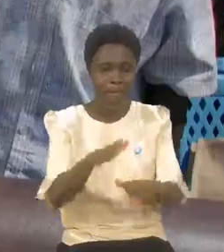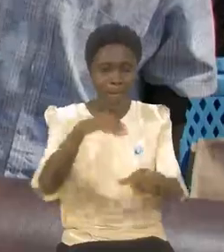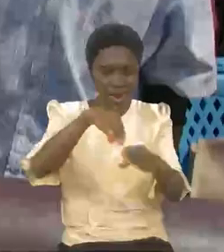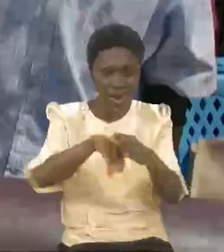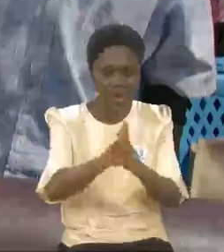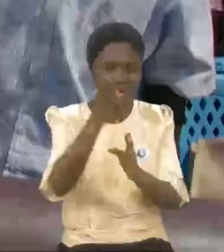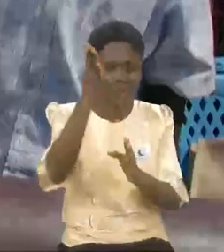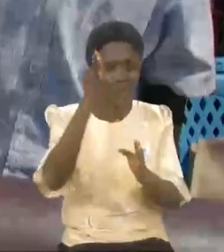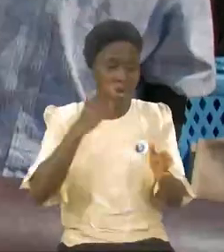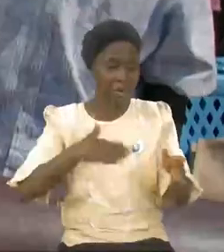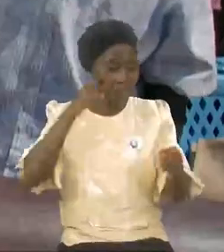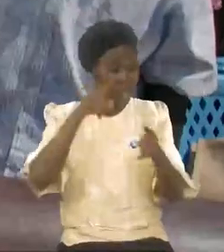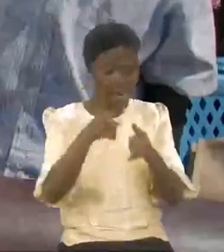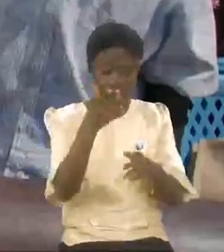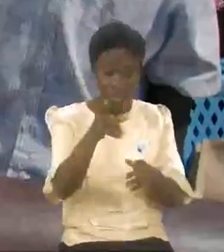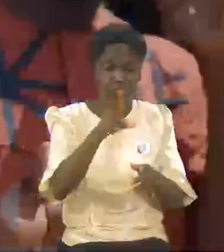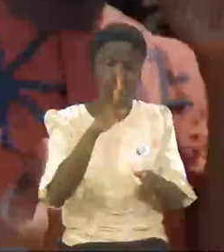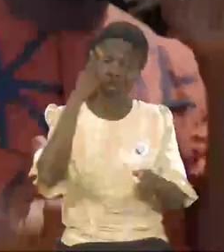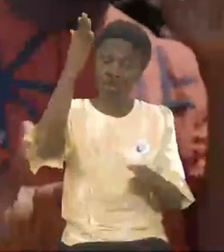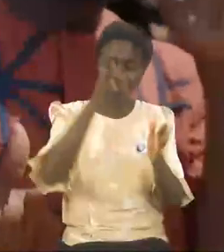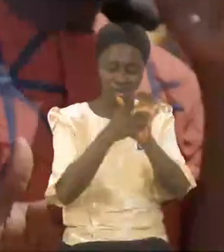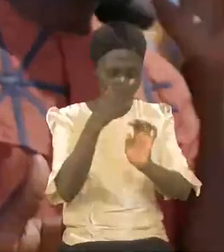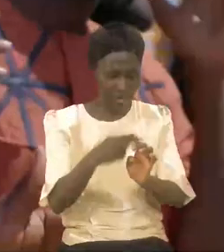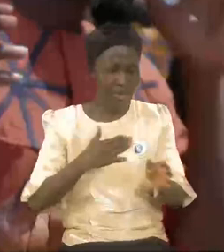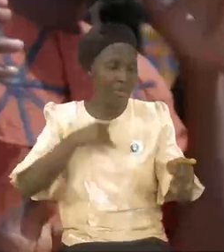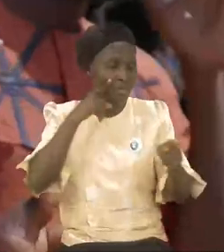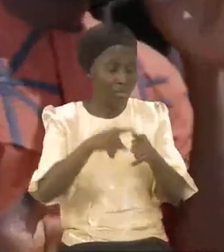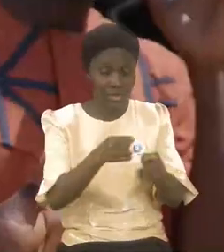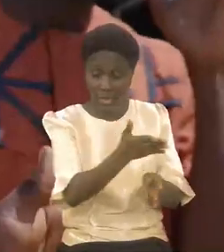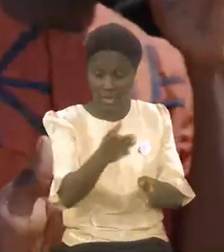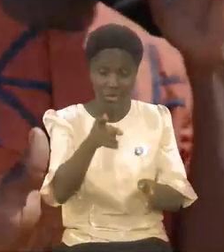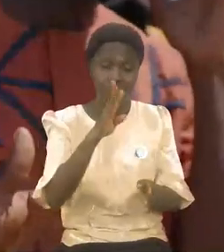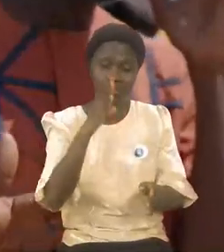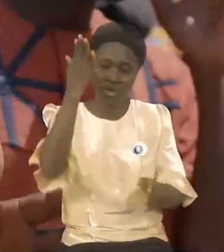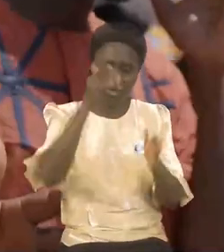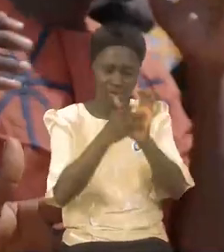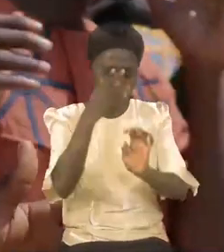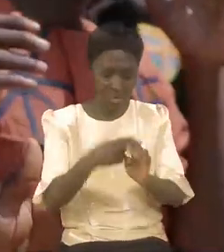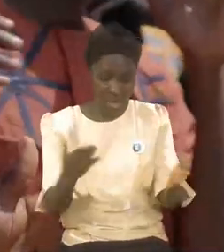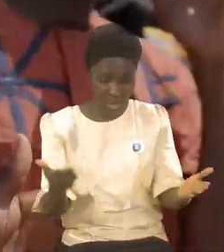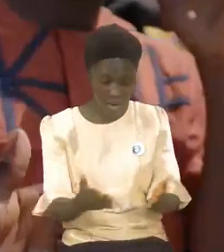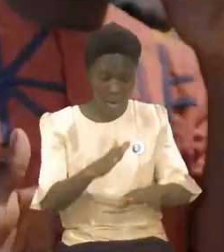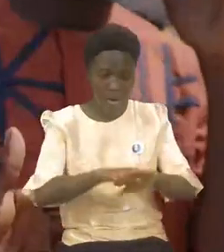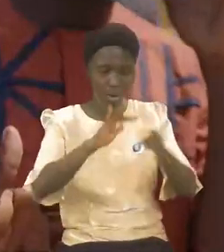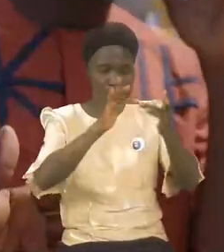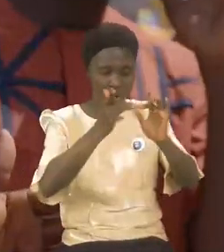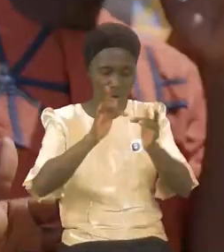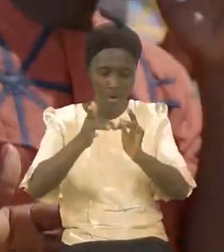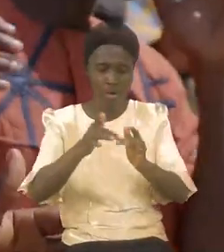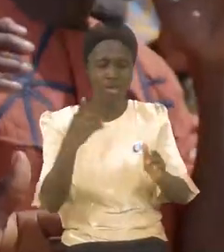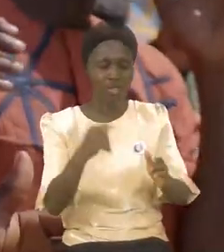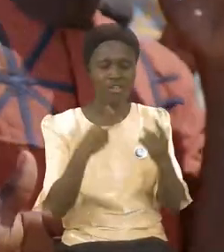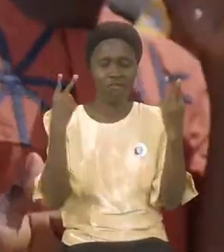là, tu seras là. Ma soeur là, tu seras là. Ici, et les gens en ligne partout,